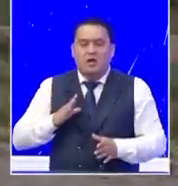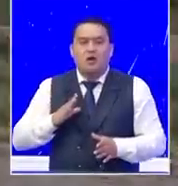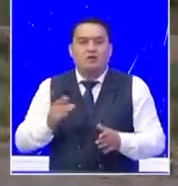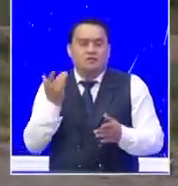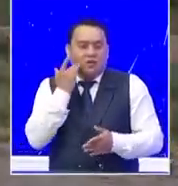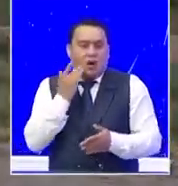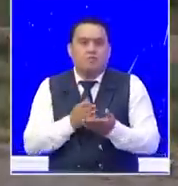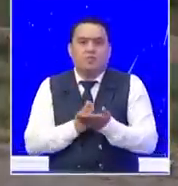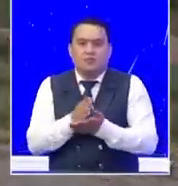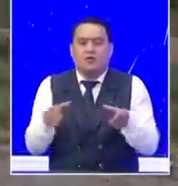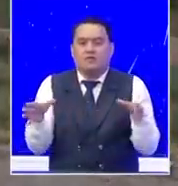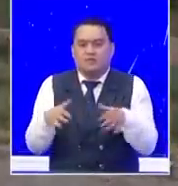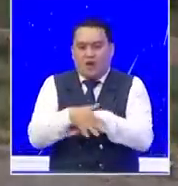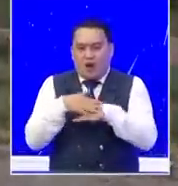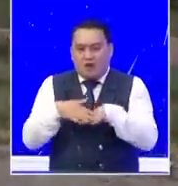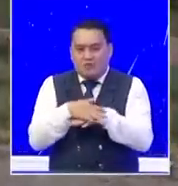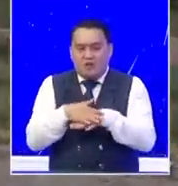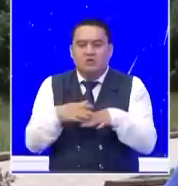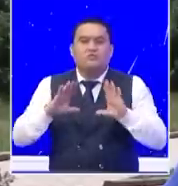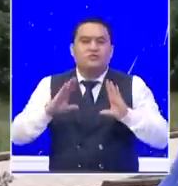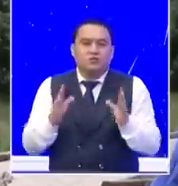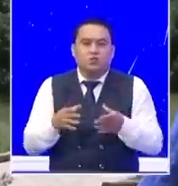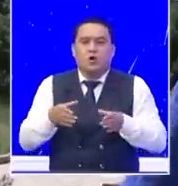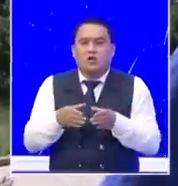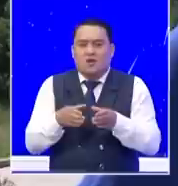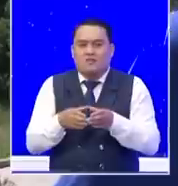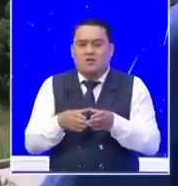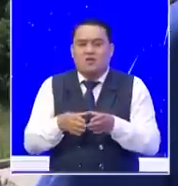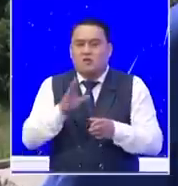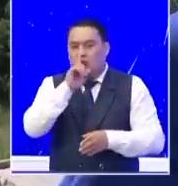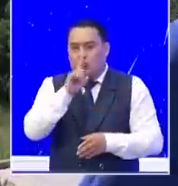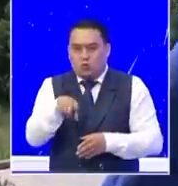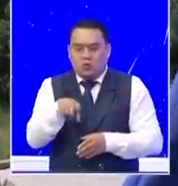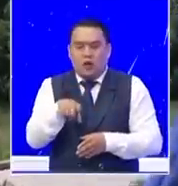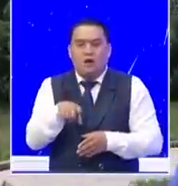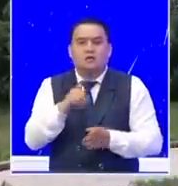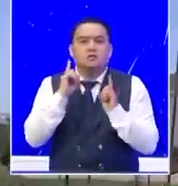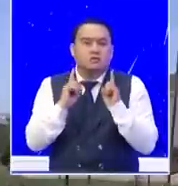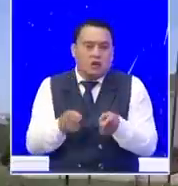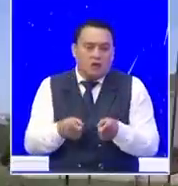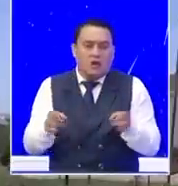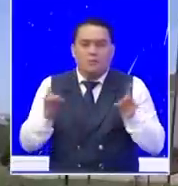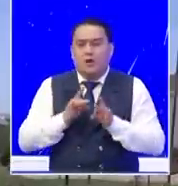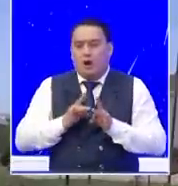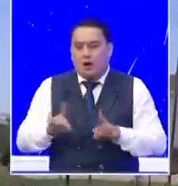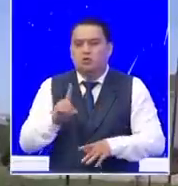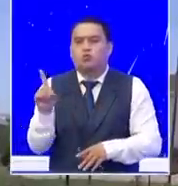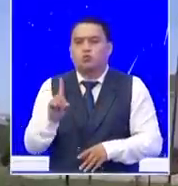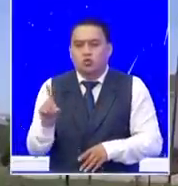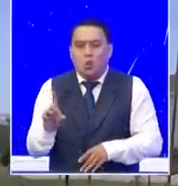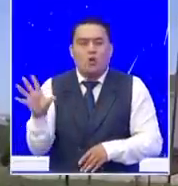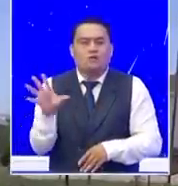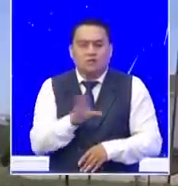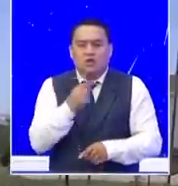Молитва проводится коллективно, но в этом году из-за ситуации с коронавирусом она не состоится. Согласно ханафийскому мазхабу, которого